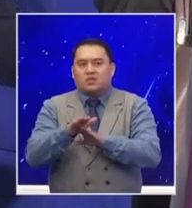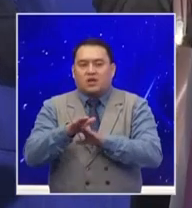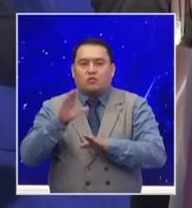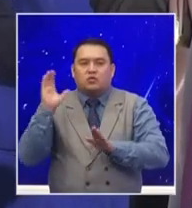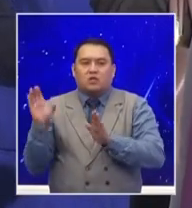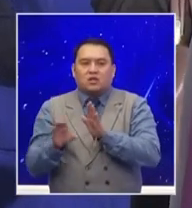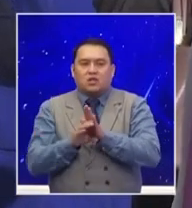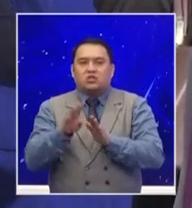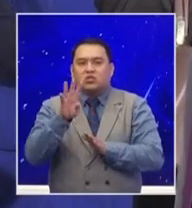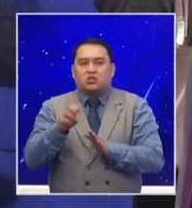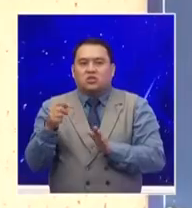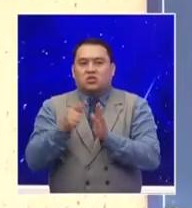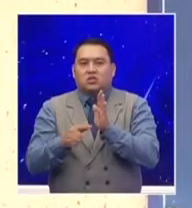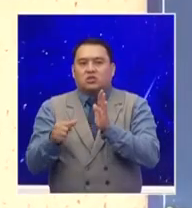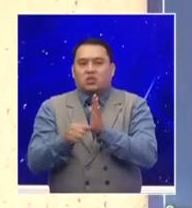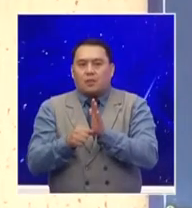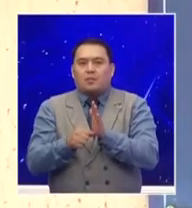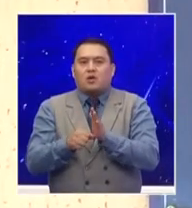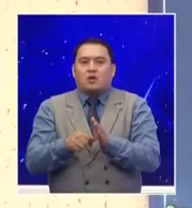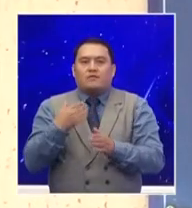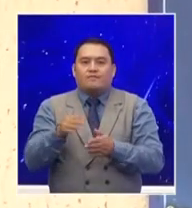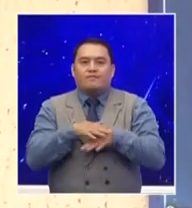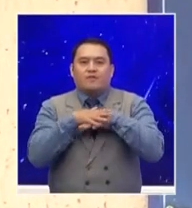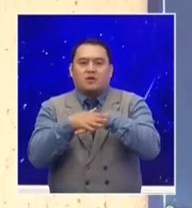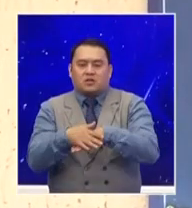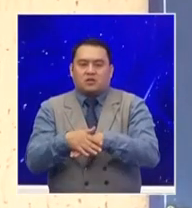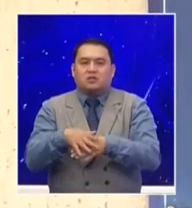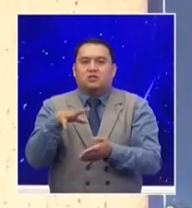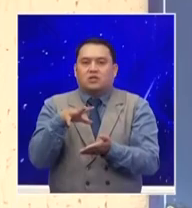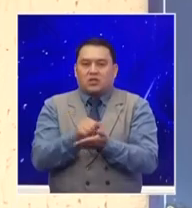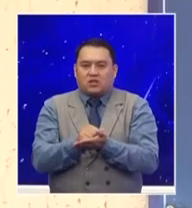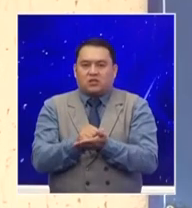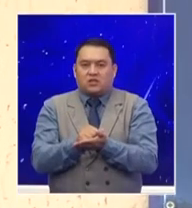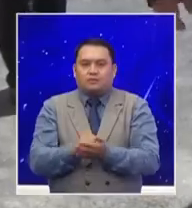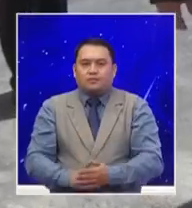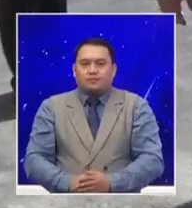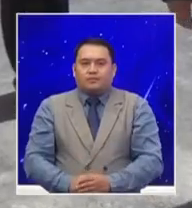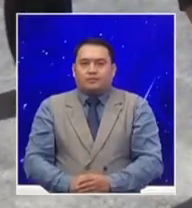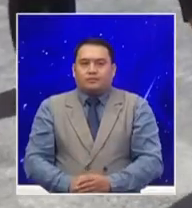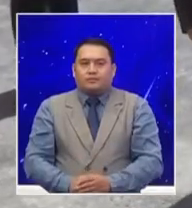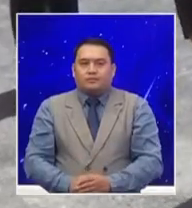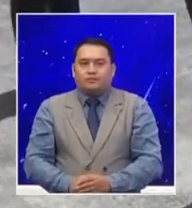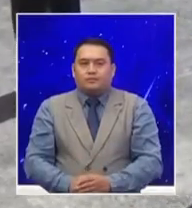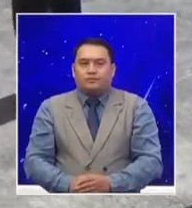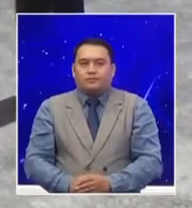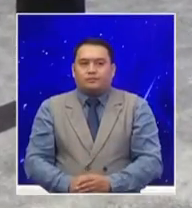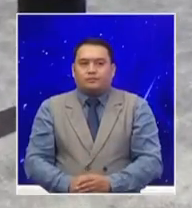услышаны. 467 миллионов тенге на эти цели выделили по дорожной карте занятости.